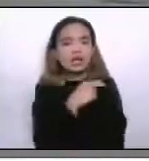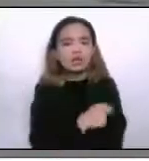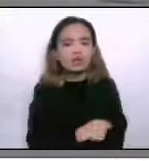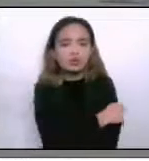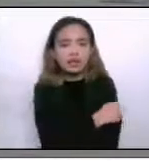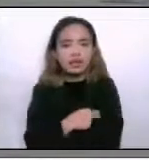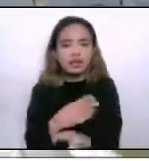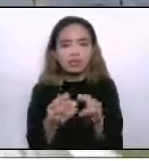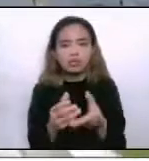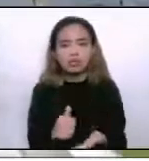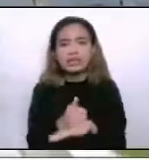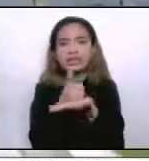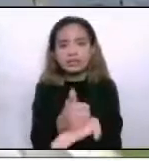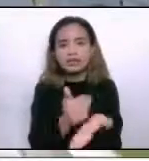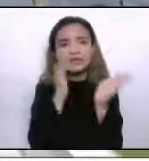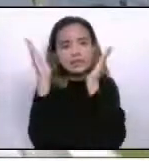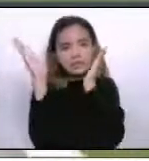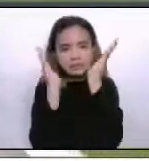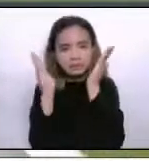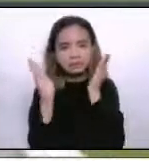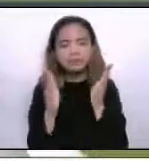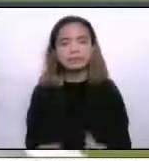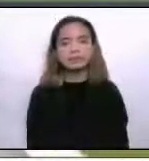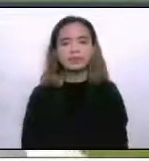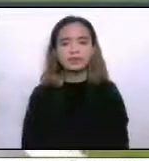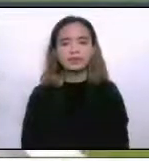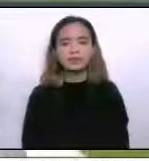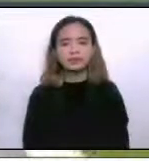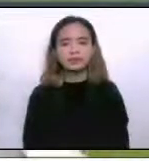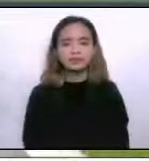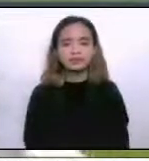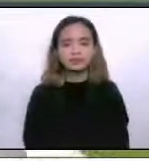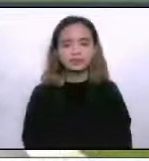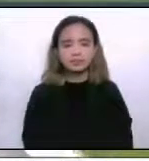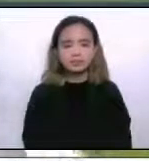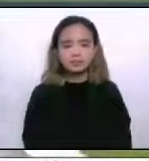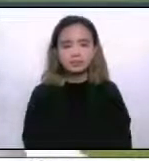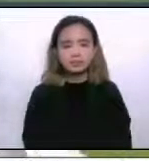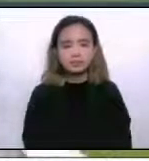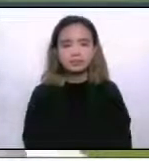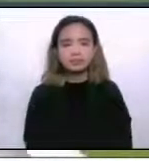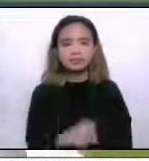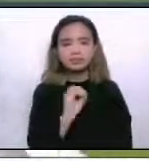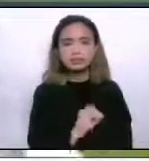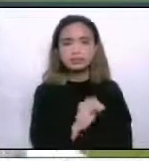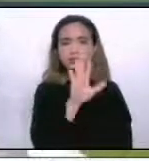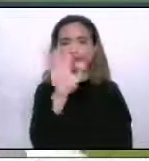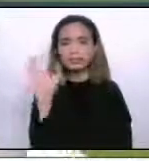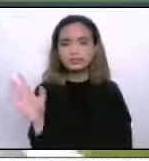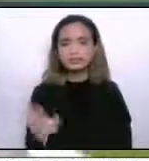Grandstand at sa paligid nito. Alan Francisco para sa Morning Show ng Bayan, Rise and Shine, Pilipinas.